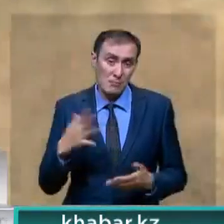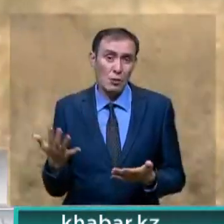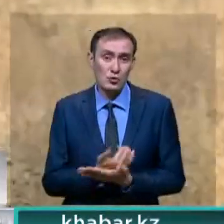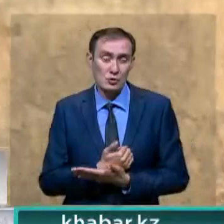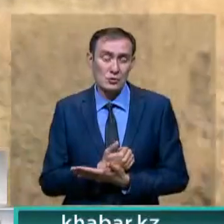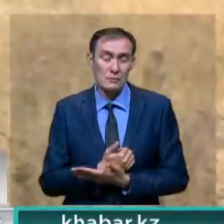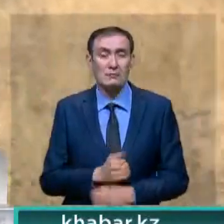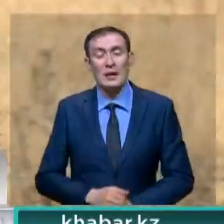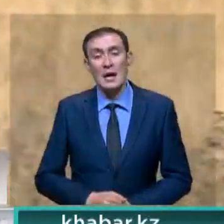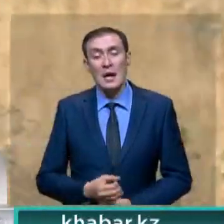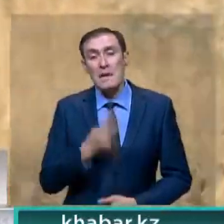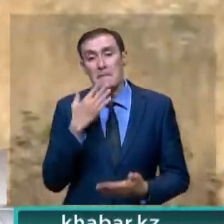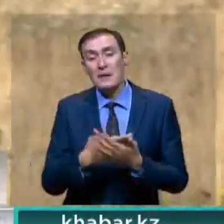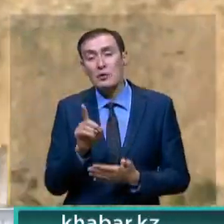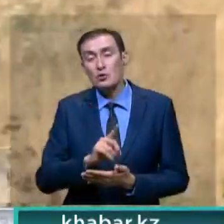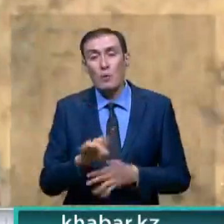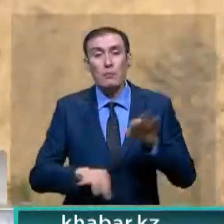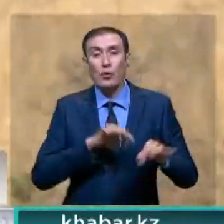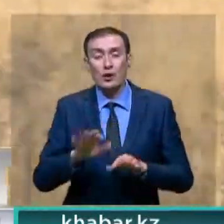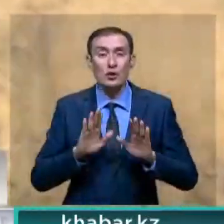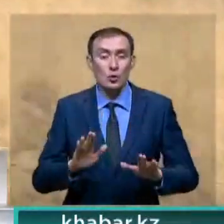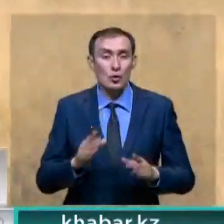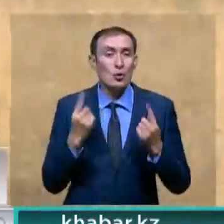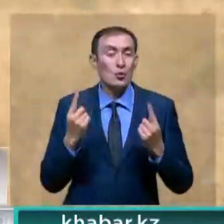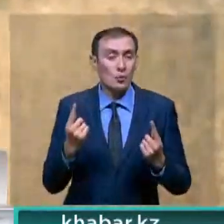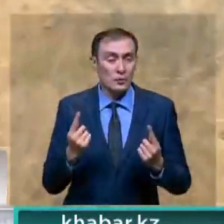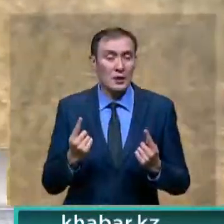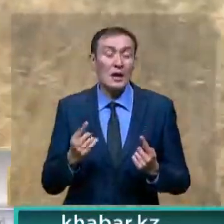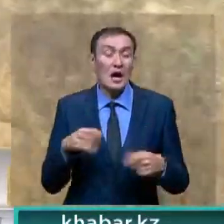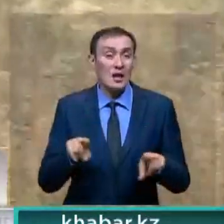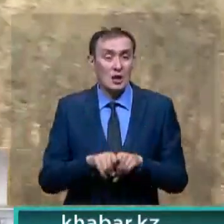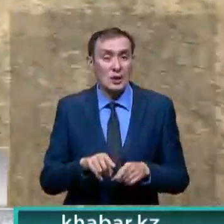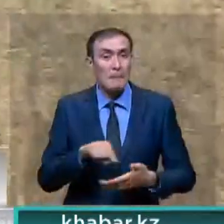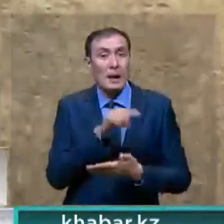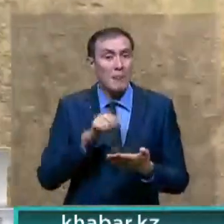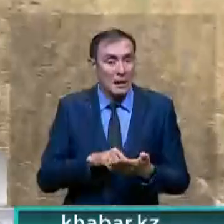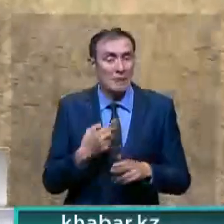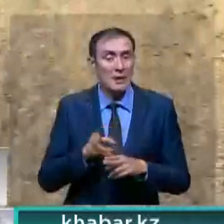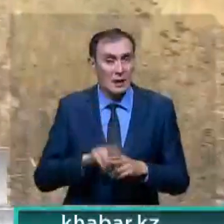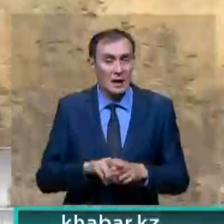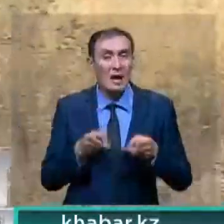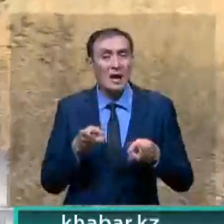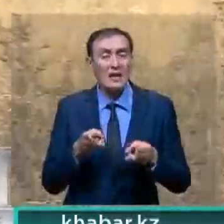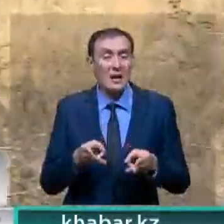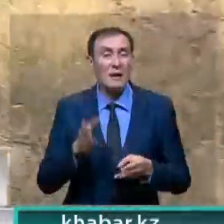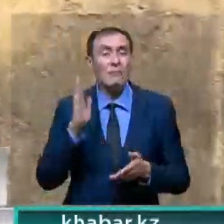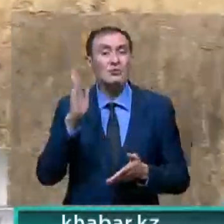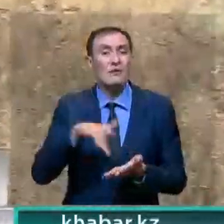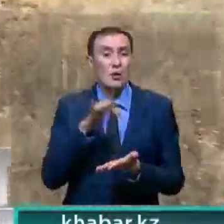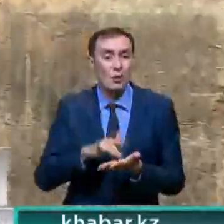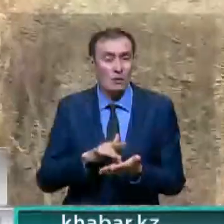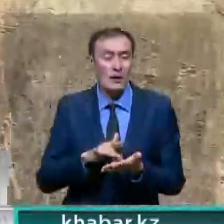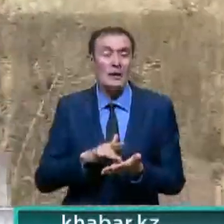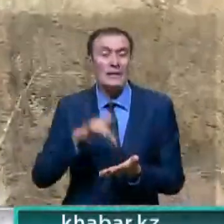нет? Наглядный пример того, что проект не только фундаментальный и громкий, но еще и проблемный, это котельная будущего города, так